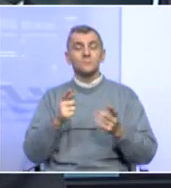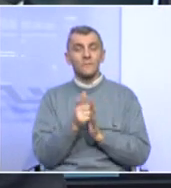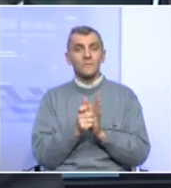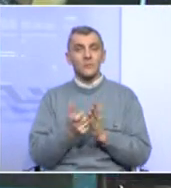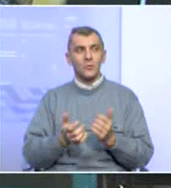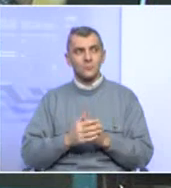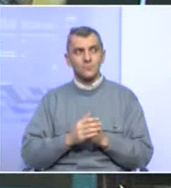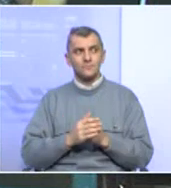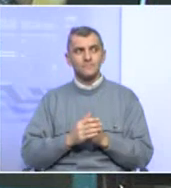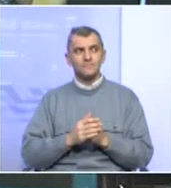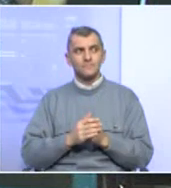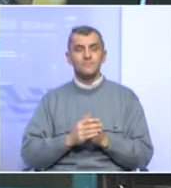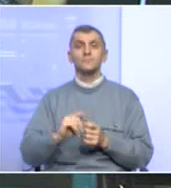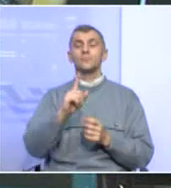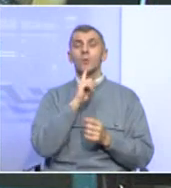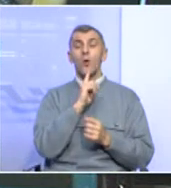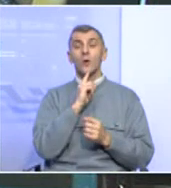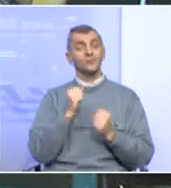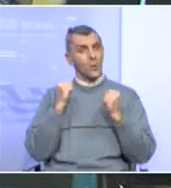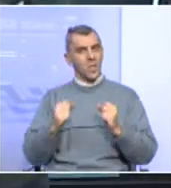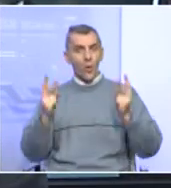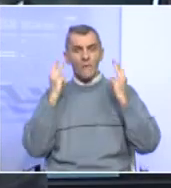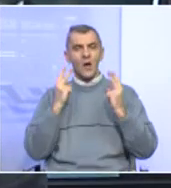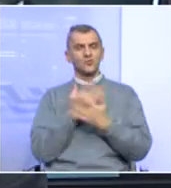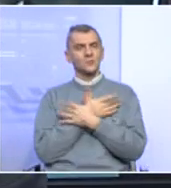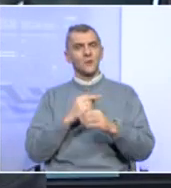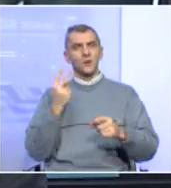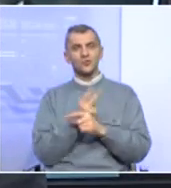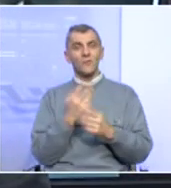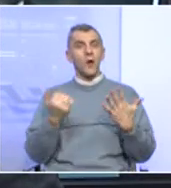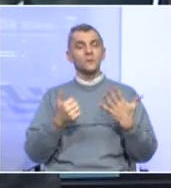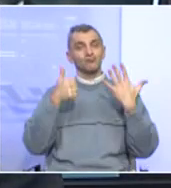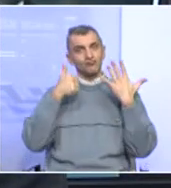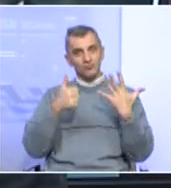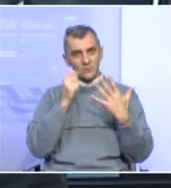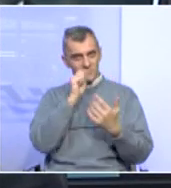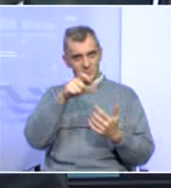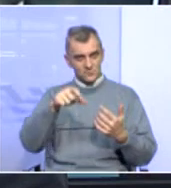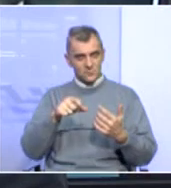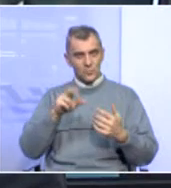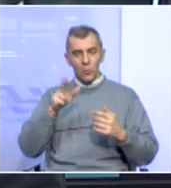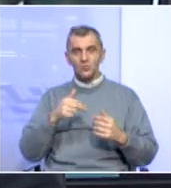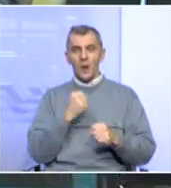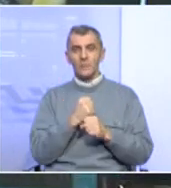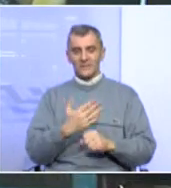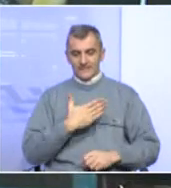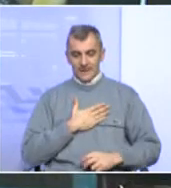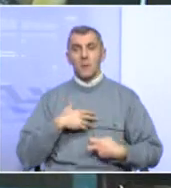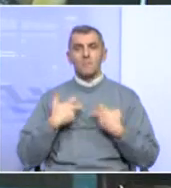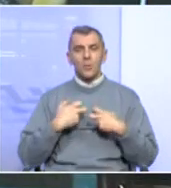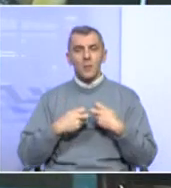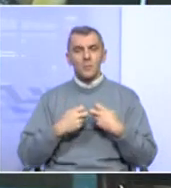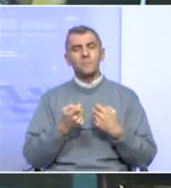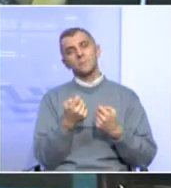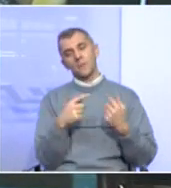a koja su vrlo bitna za državu, a gdje šestorka može da stvori sama sebe problem? Pa evo, malo